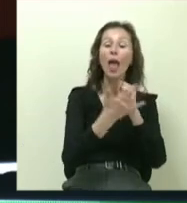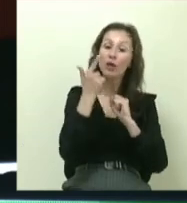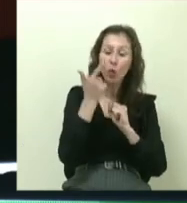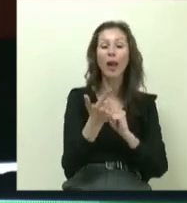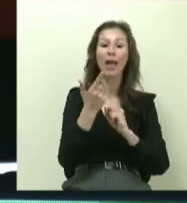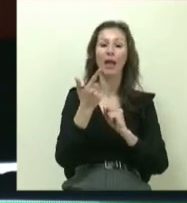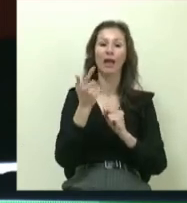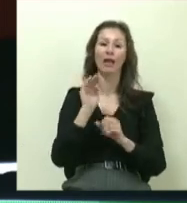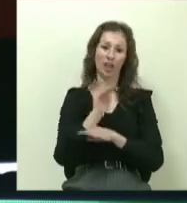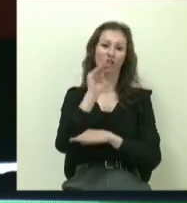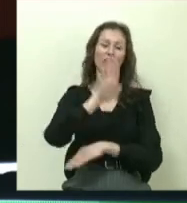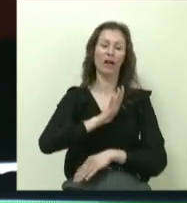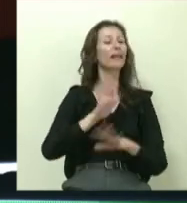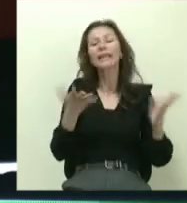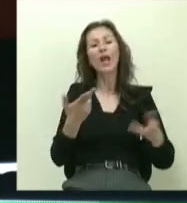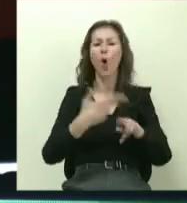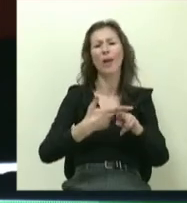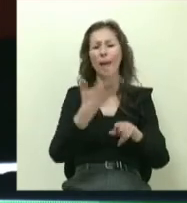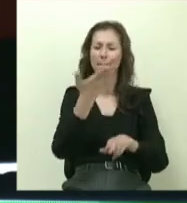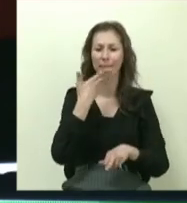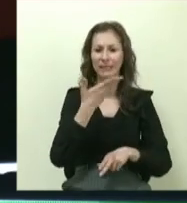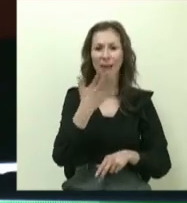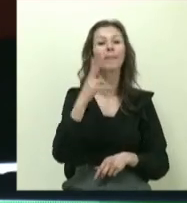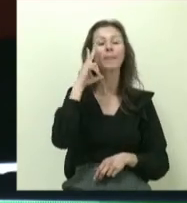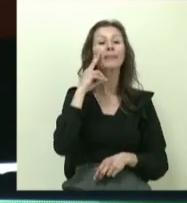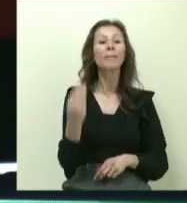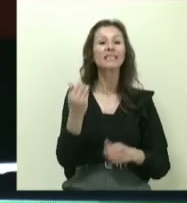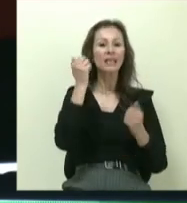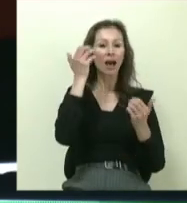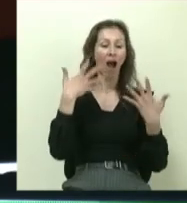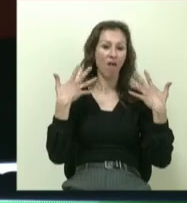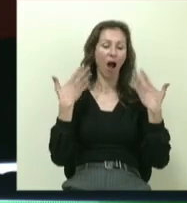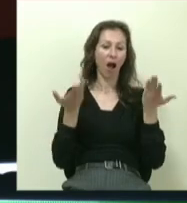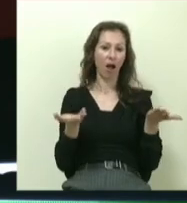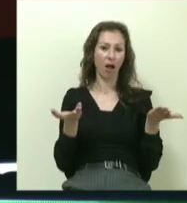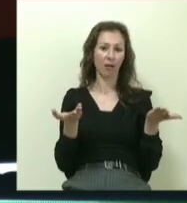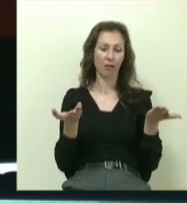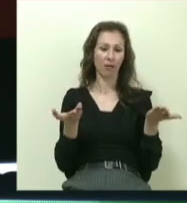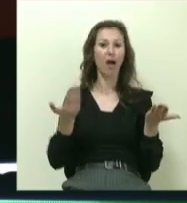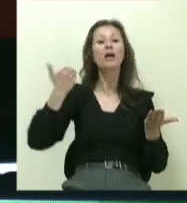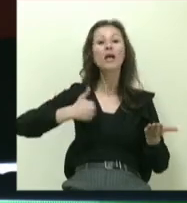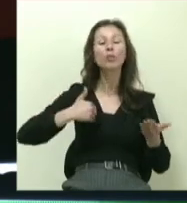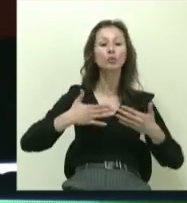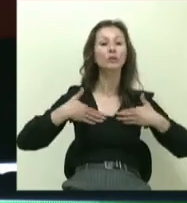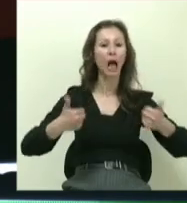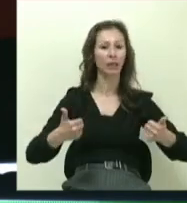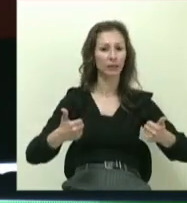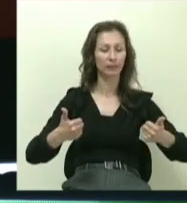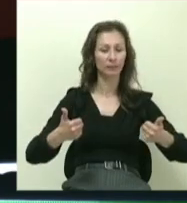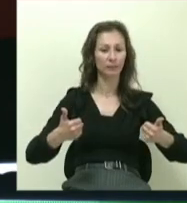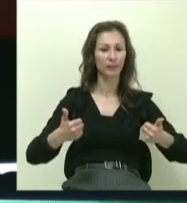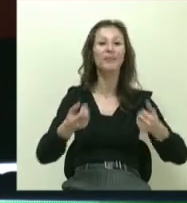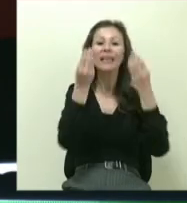yaşamış nedir örnekleri temiz hava kamu sağlığı